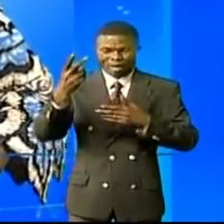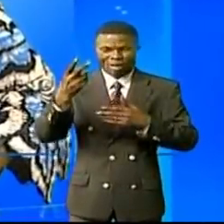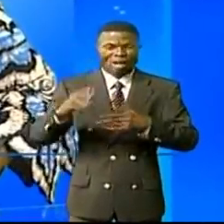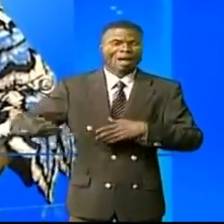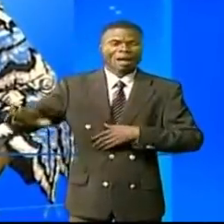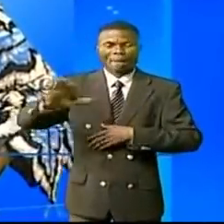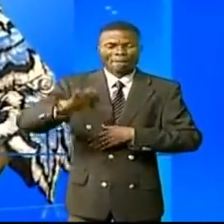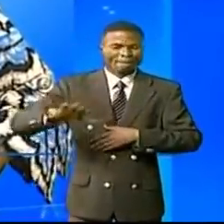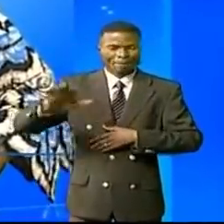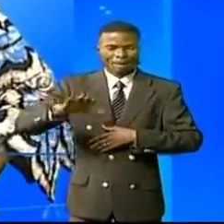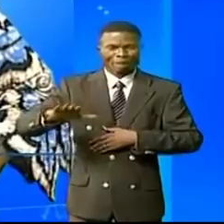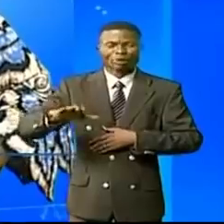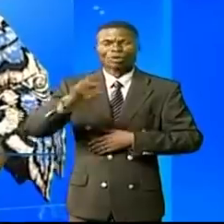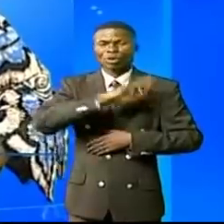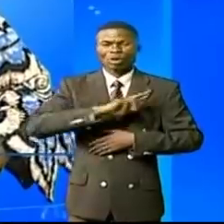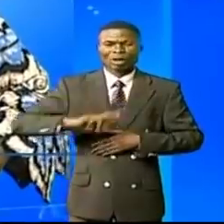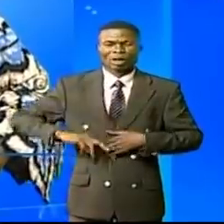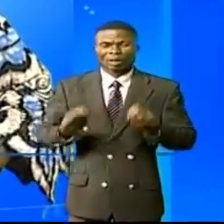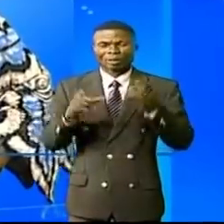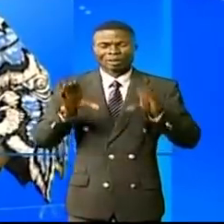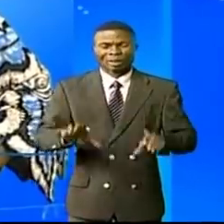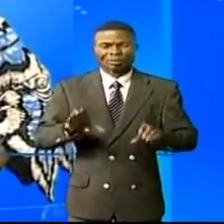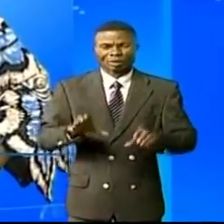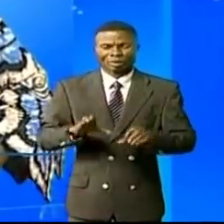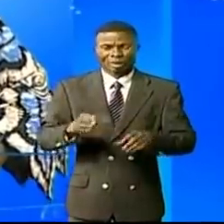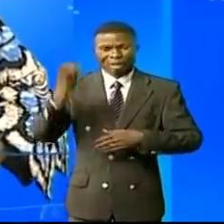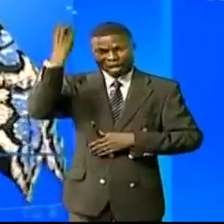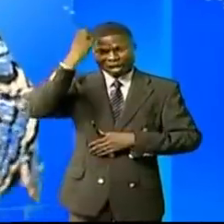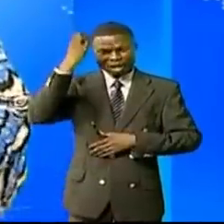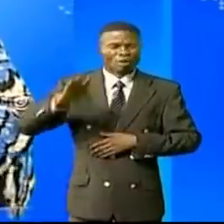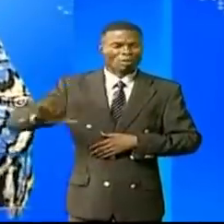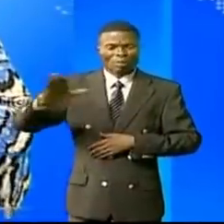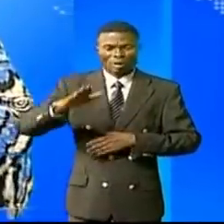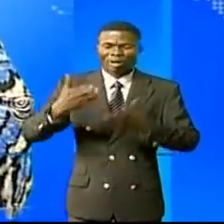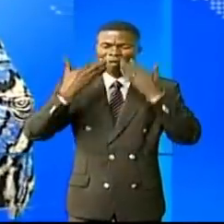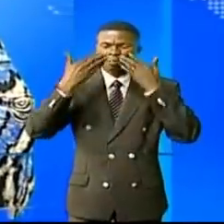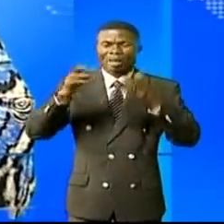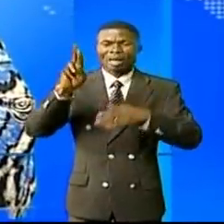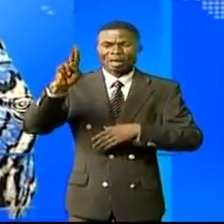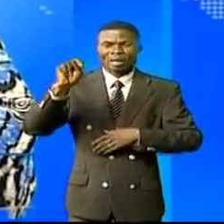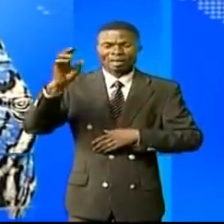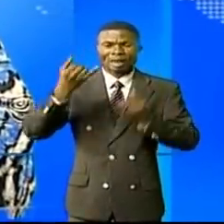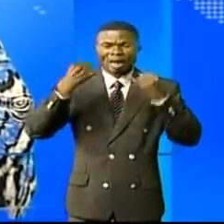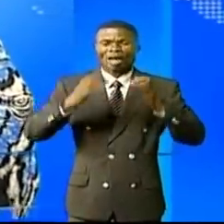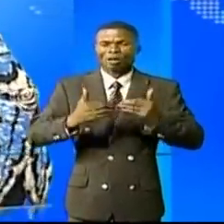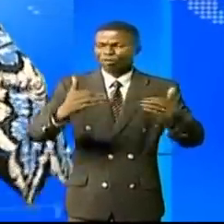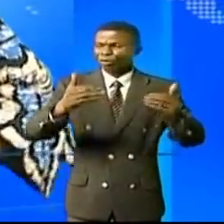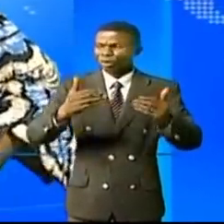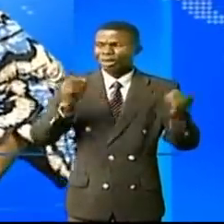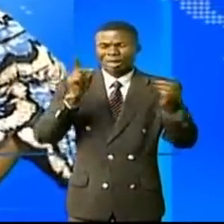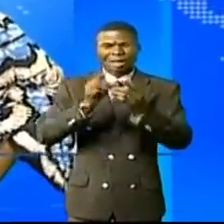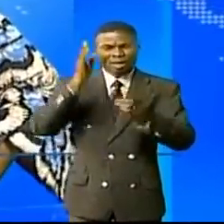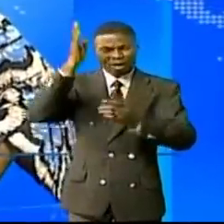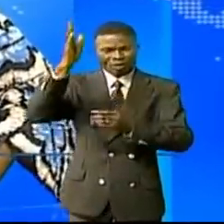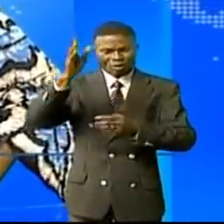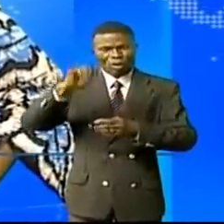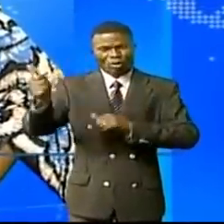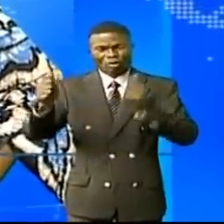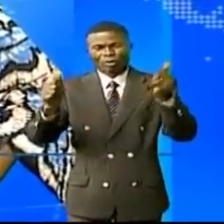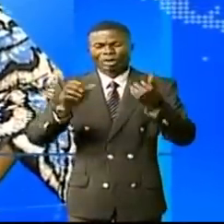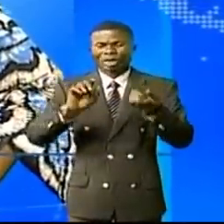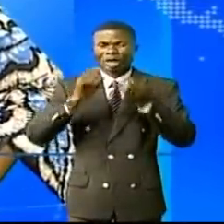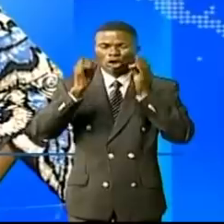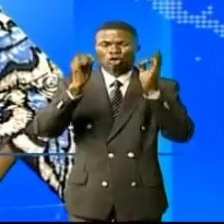au Kasaï Central et partout ailleurs sur satellite. Vous êtes sur la RTNT, l'actualité continue sur nos antennes. Retrouvez à 23h